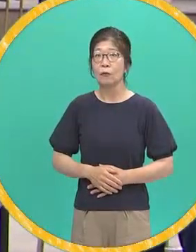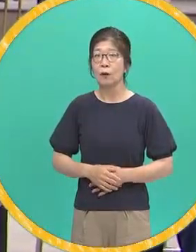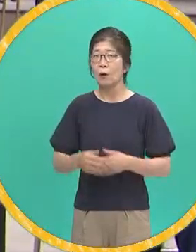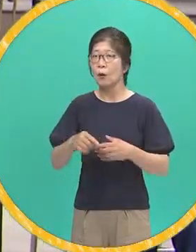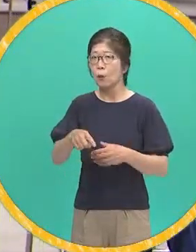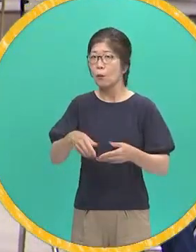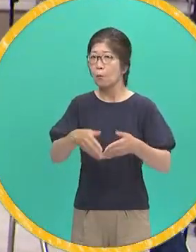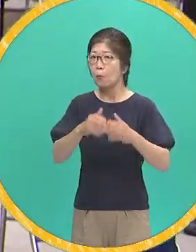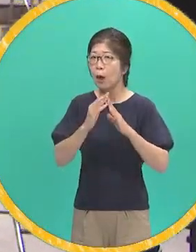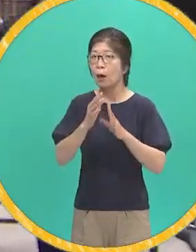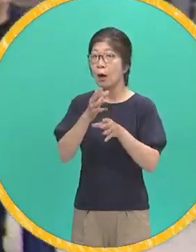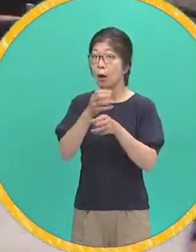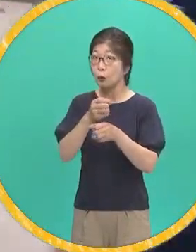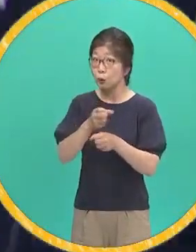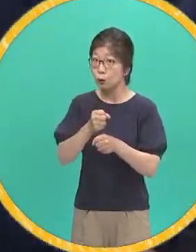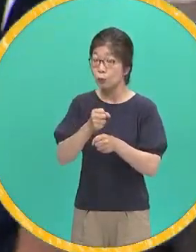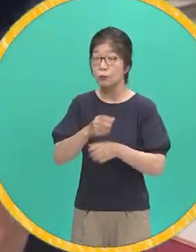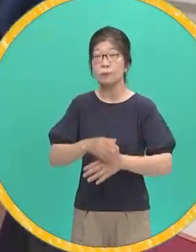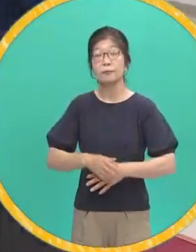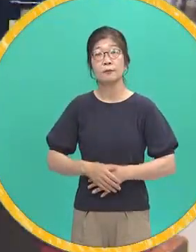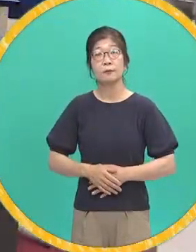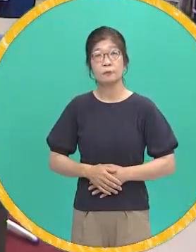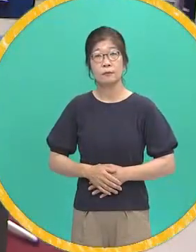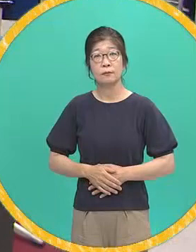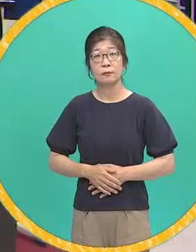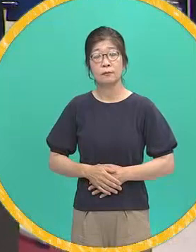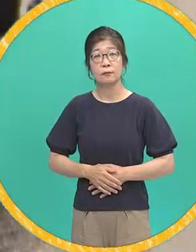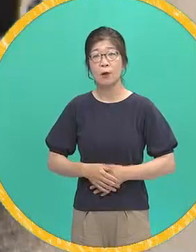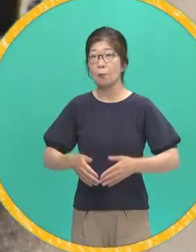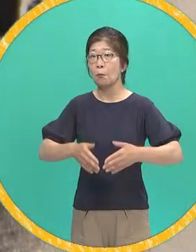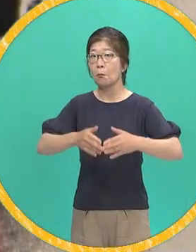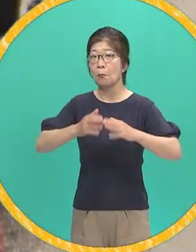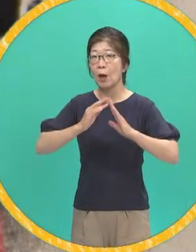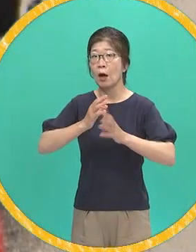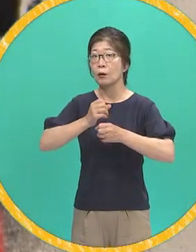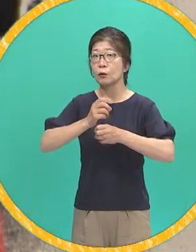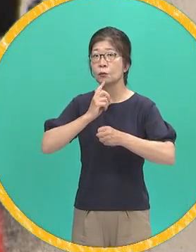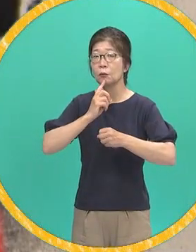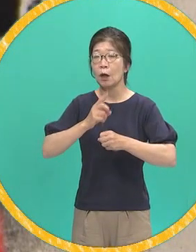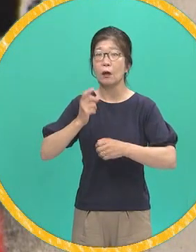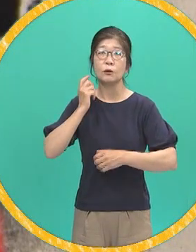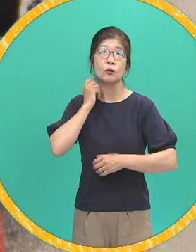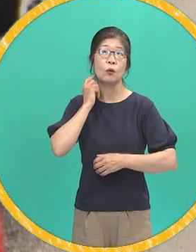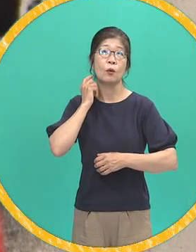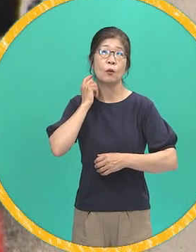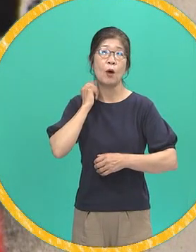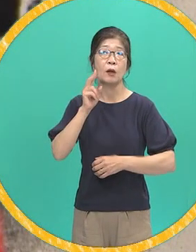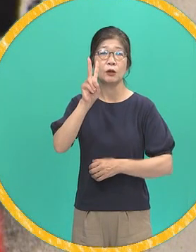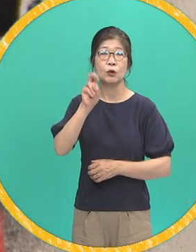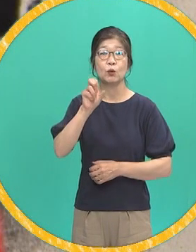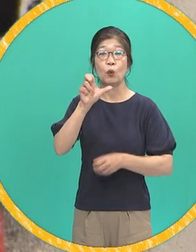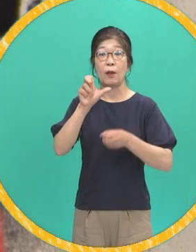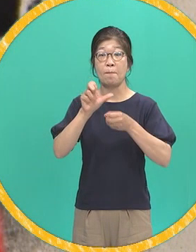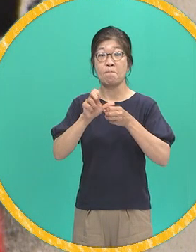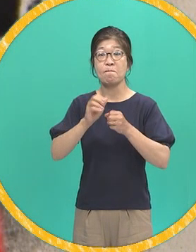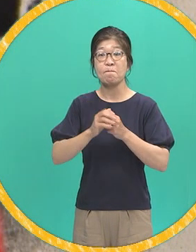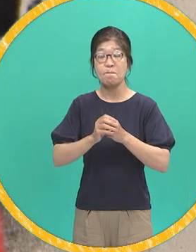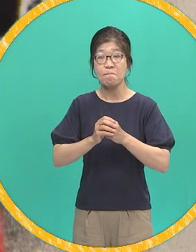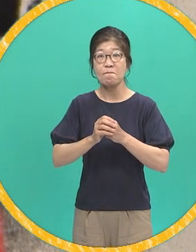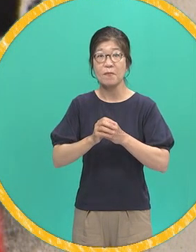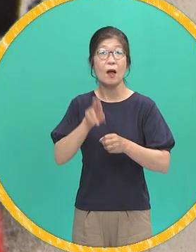いつ誕生したんですかはい誕生したのはですね昭和25年当時横浜